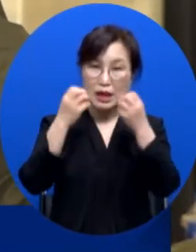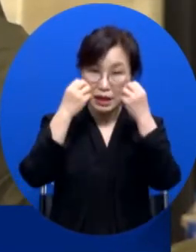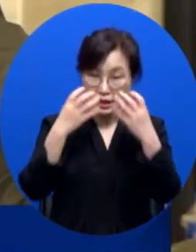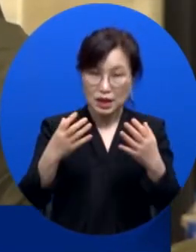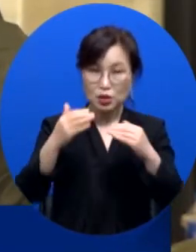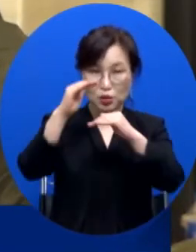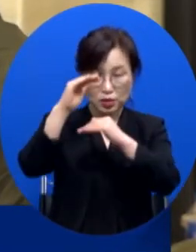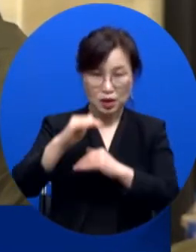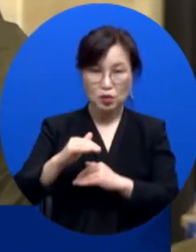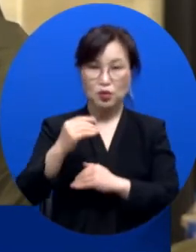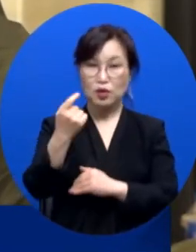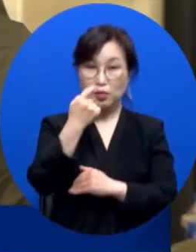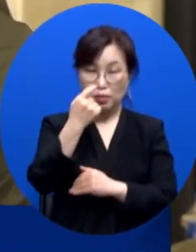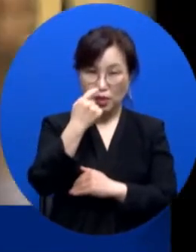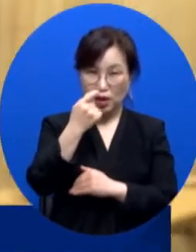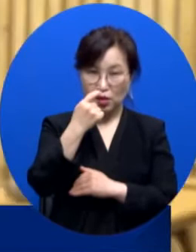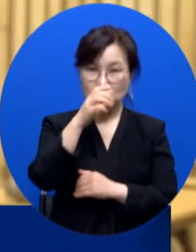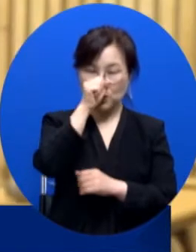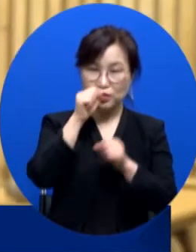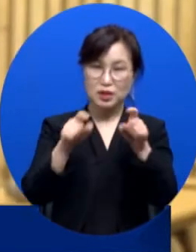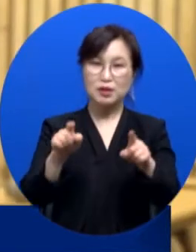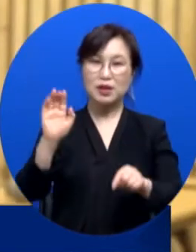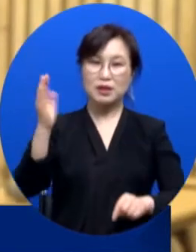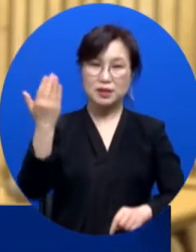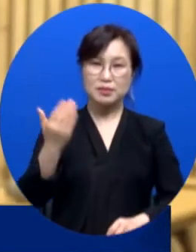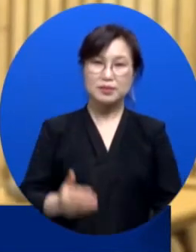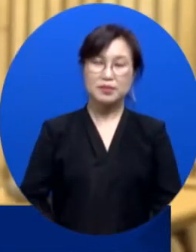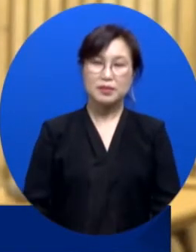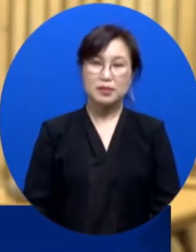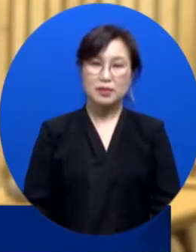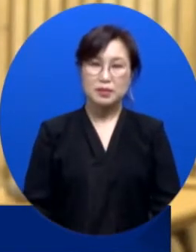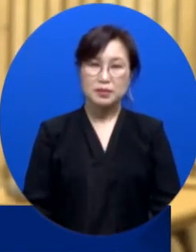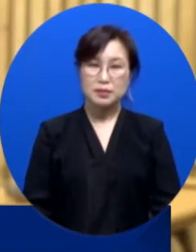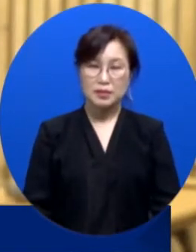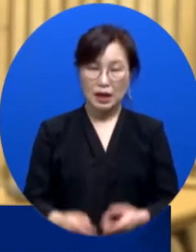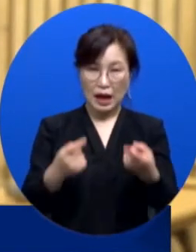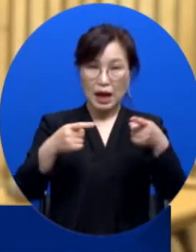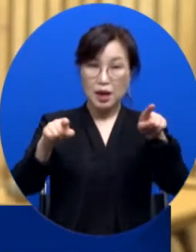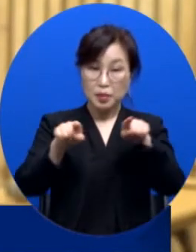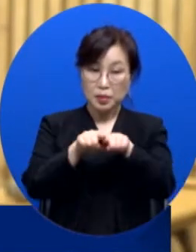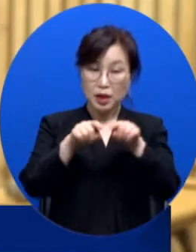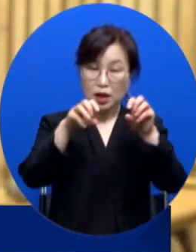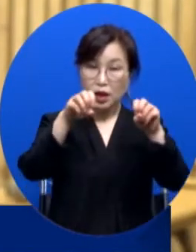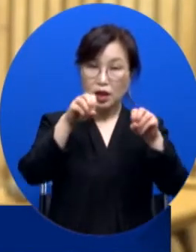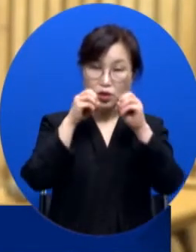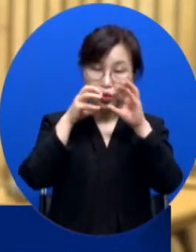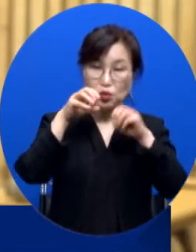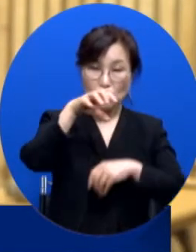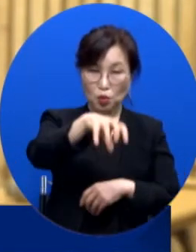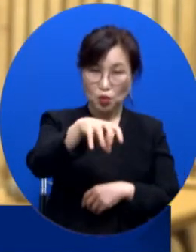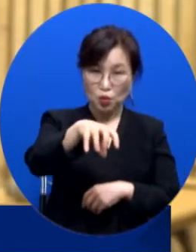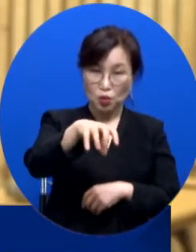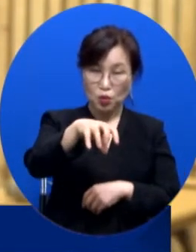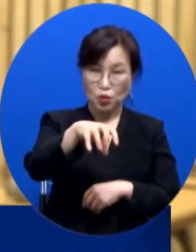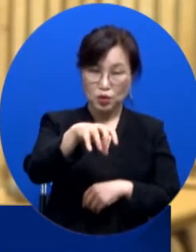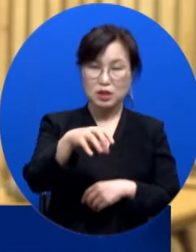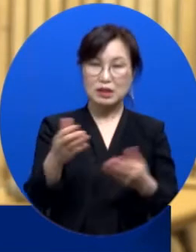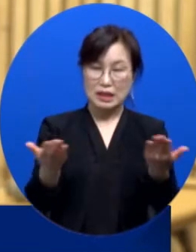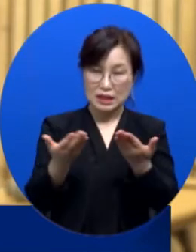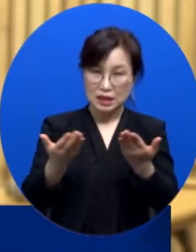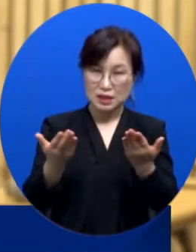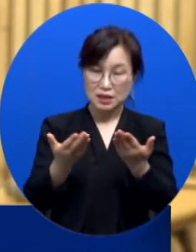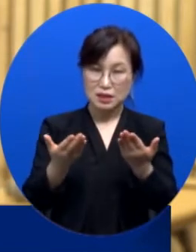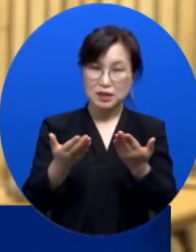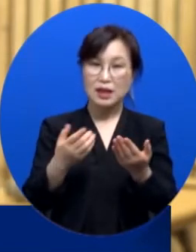같습니다. 네, 그런 기대를 가지고 왔습니다. 함께 선교지에서 필드에서 직접 사역하셨던 선배,